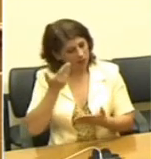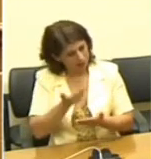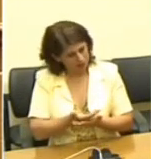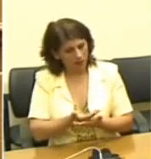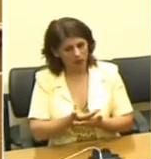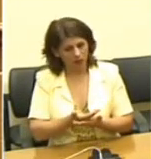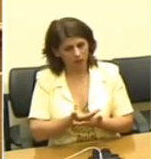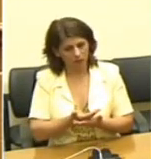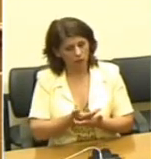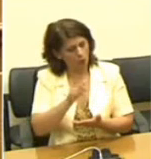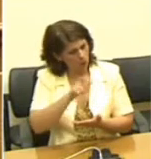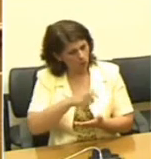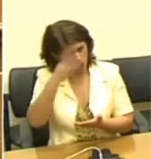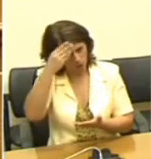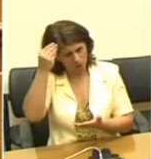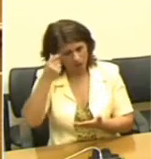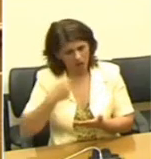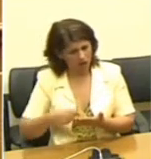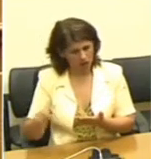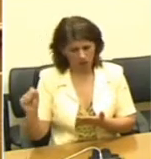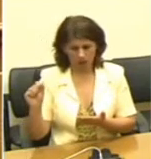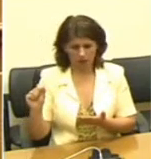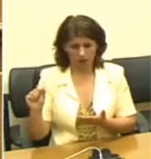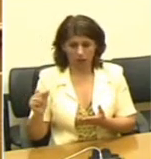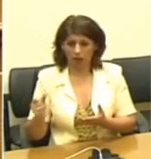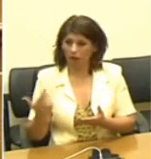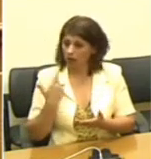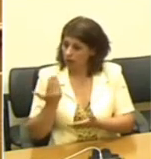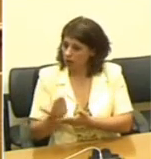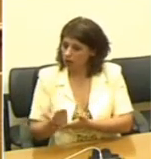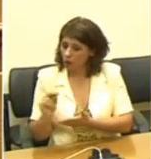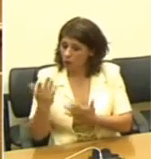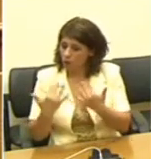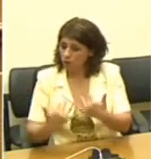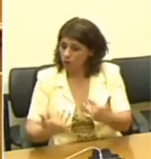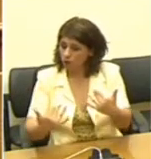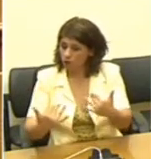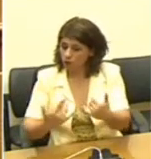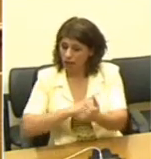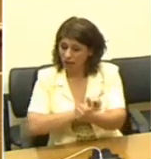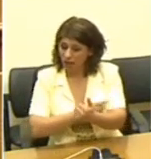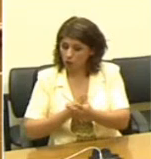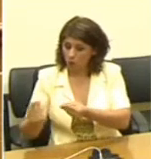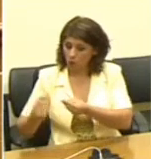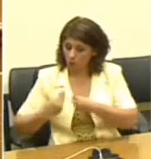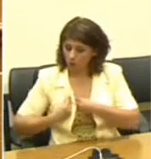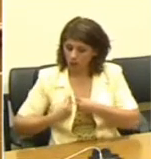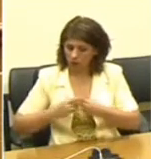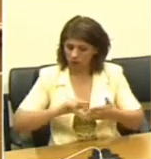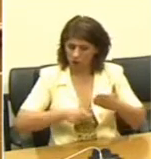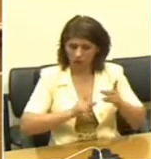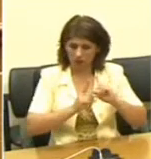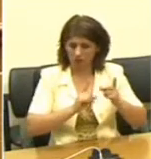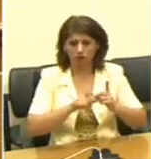αρνήθηκε να ζητήσει την εξοδότηση της Βουλής για να υπογράψει τη συμφωνία. Ο λόγος